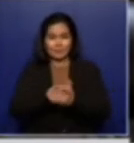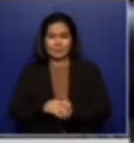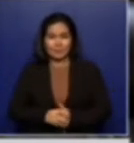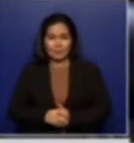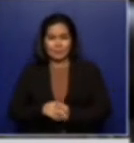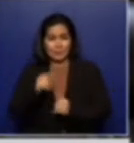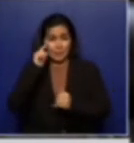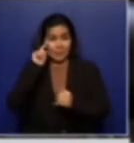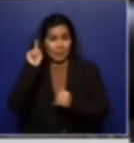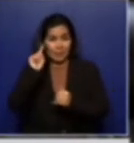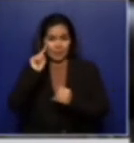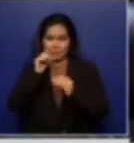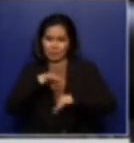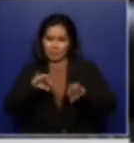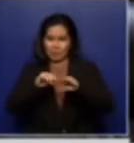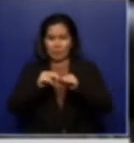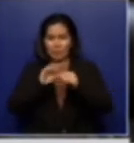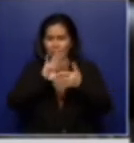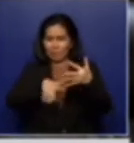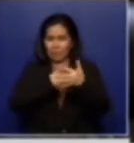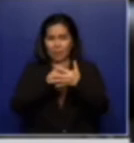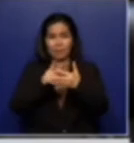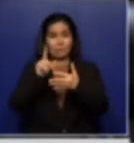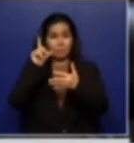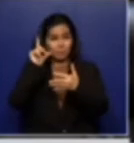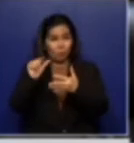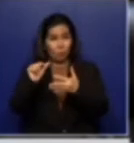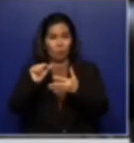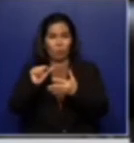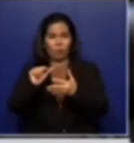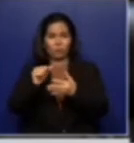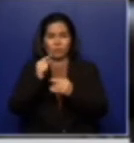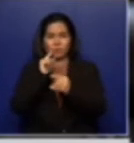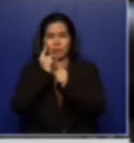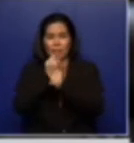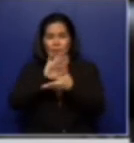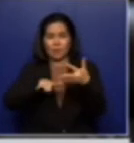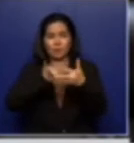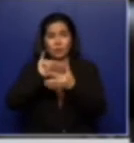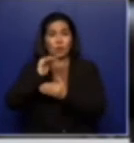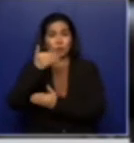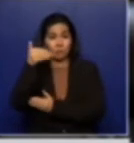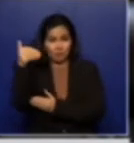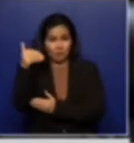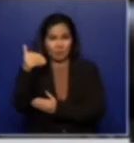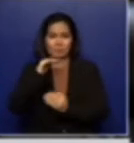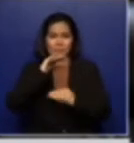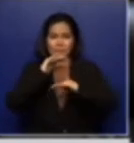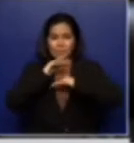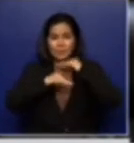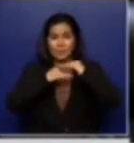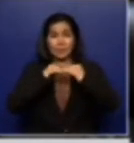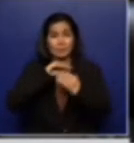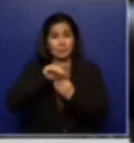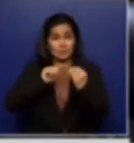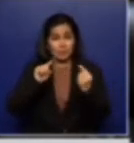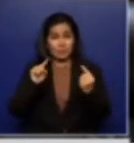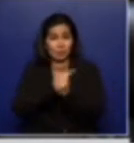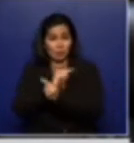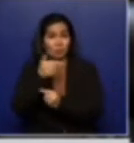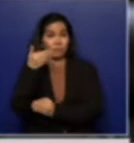แผนแม่บทภายใต้ยุทธศาสตร์แห่งชาติมีแผนพัฒนาเศรษฐกิจและสังคมแห่งช